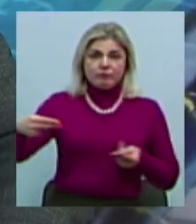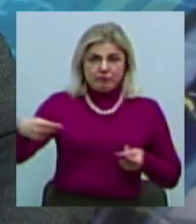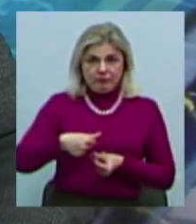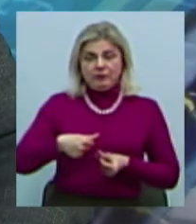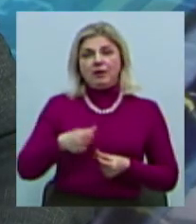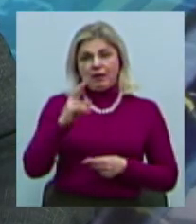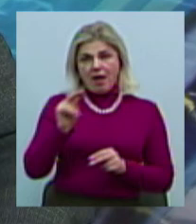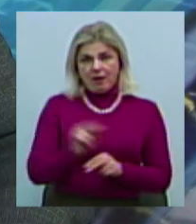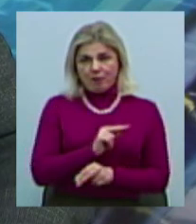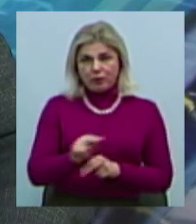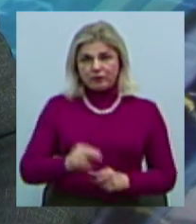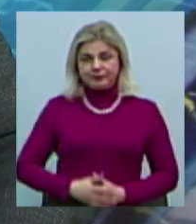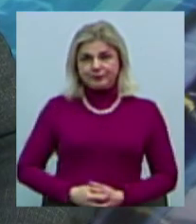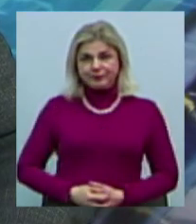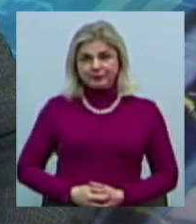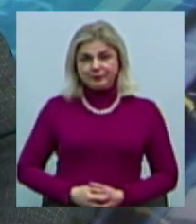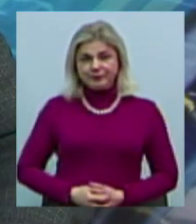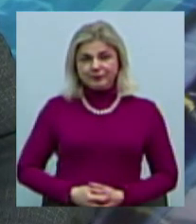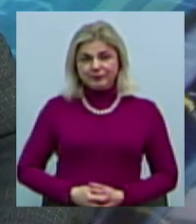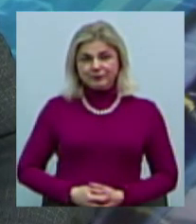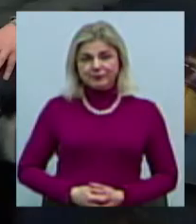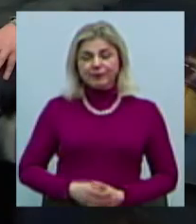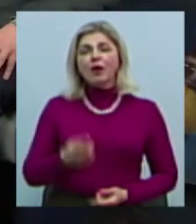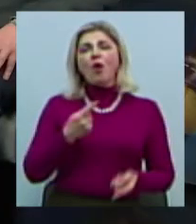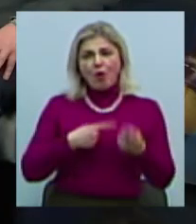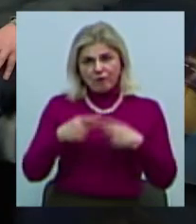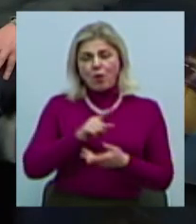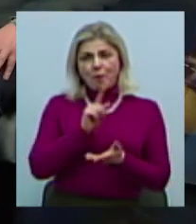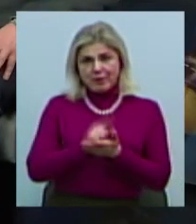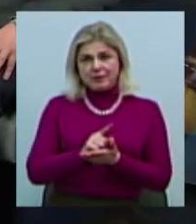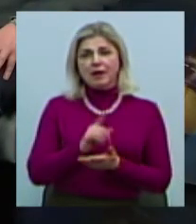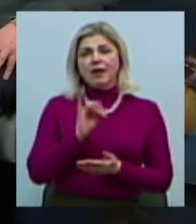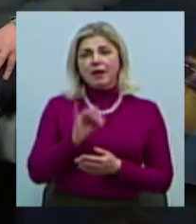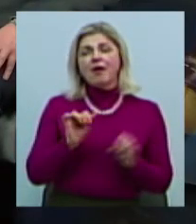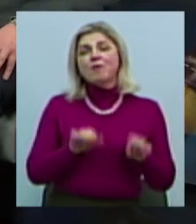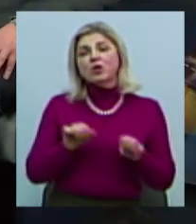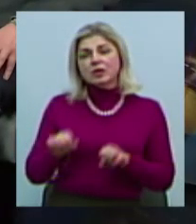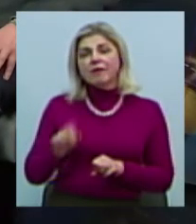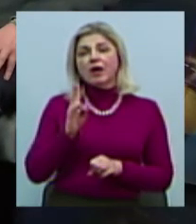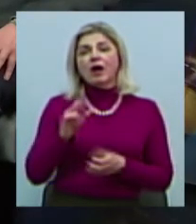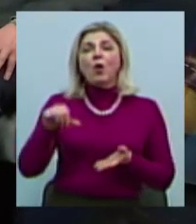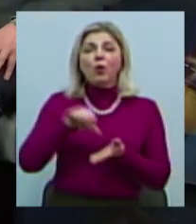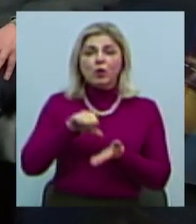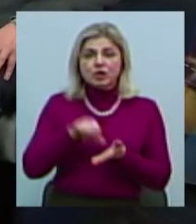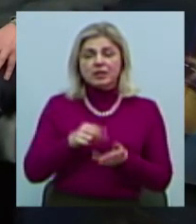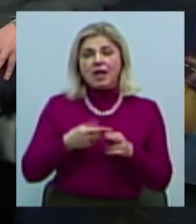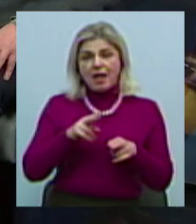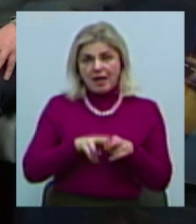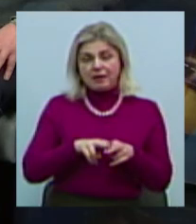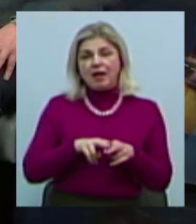дороги. Ми до цієї теми обов'язково ще повернемось, можливо, і щодо можливості участі ставідорних компаній, про